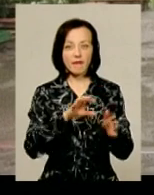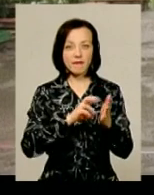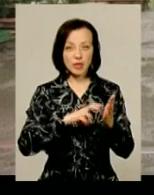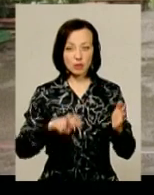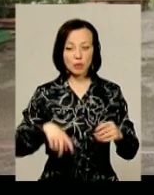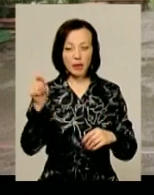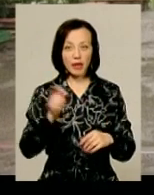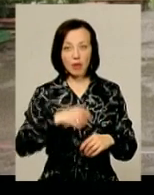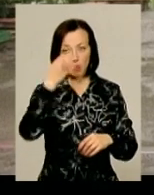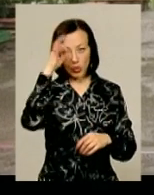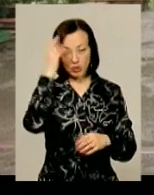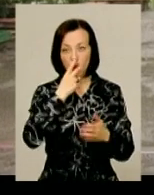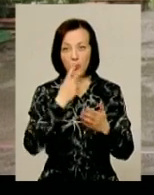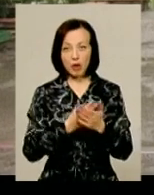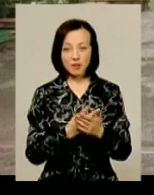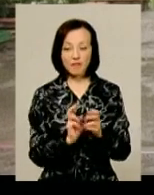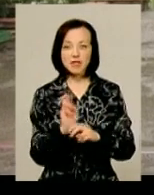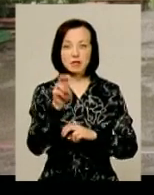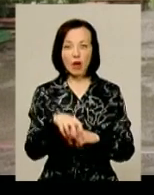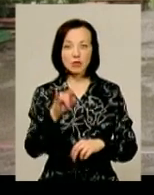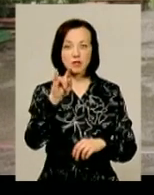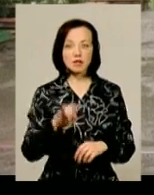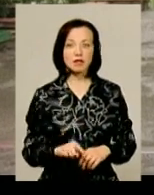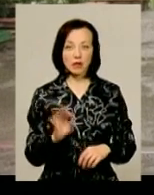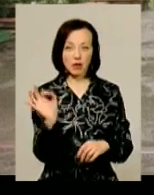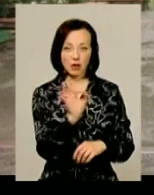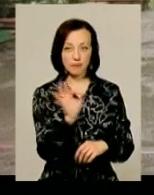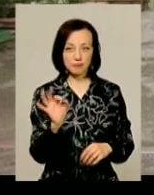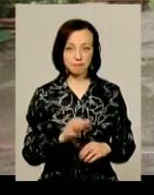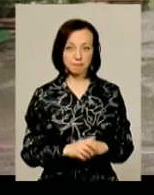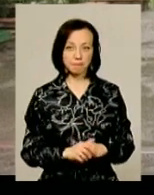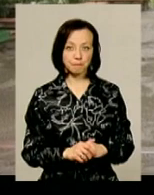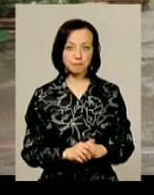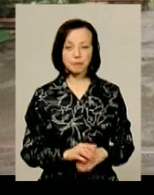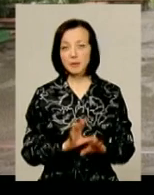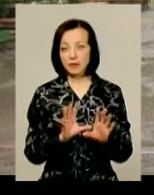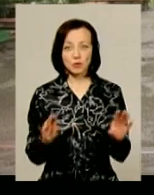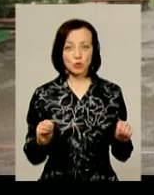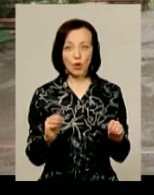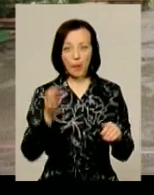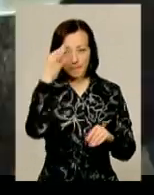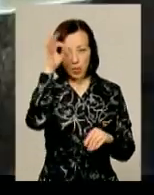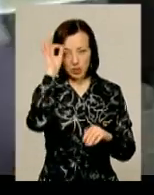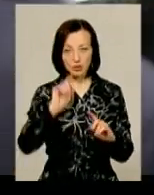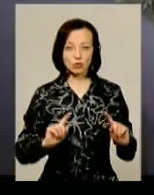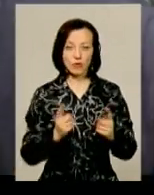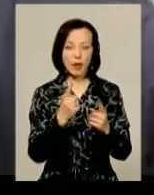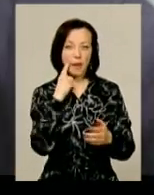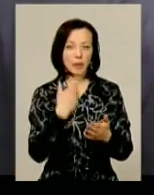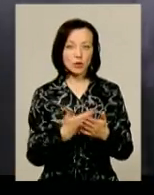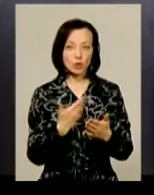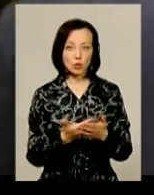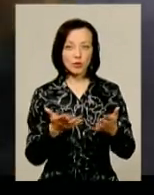приїхала поліція, якраз побачили, що він вискакує з туалету, з вікна. І все, і поліція його зловила.